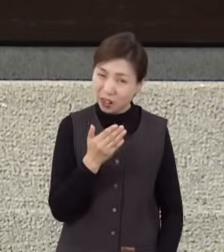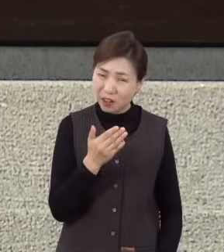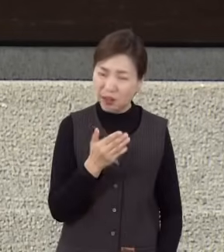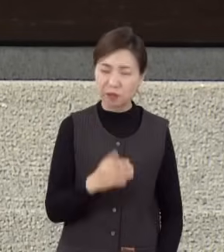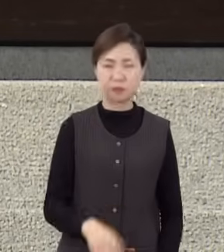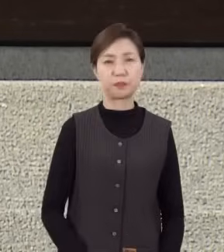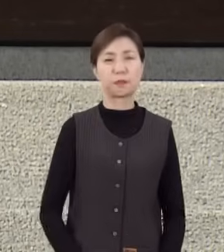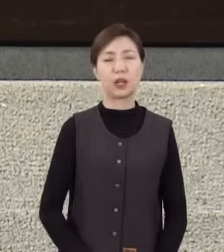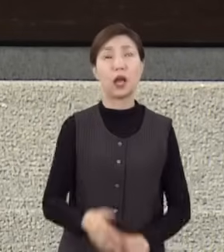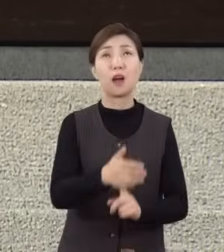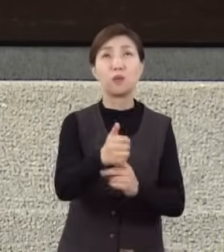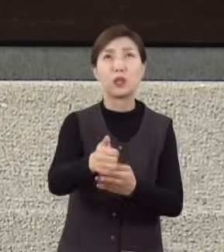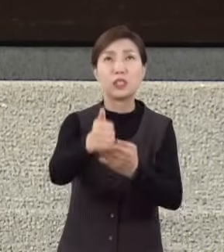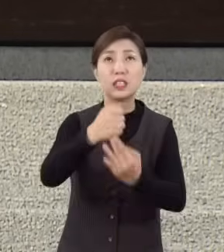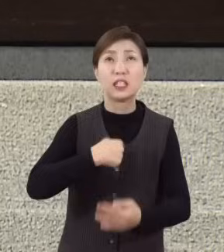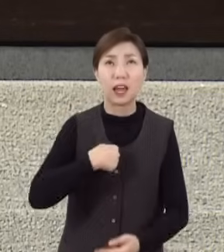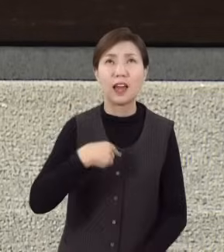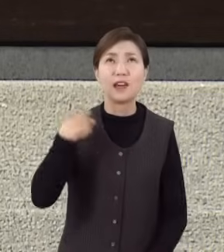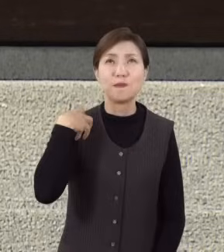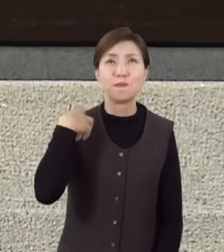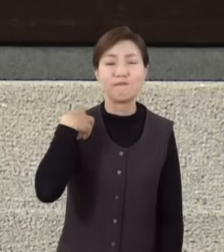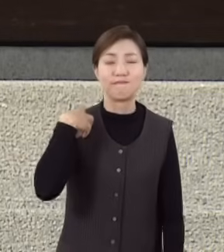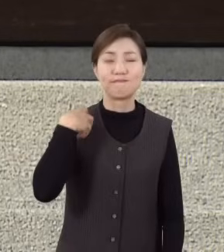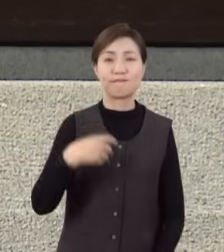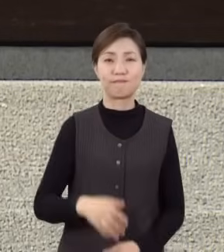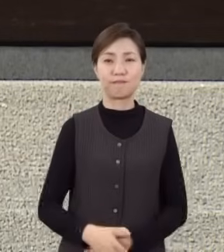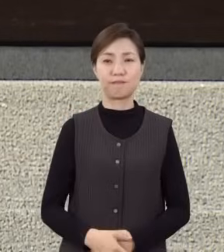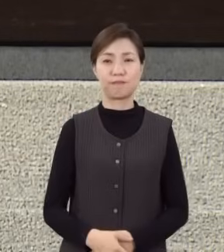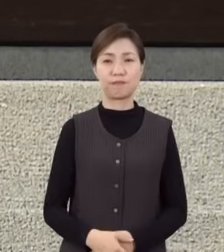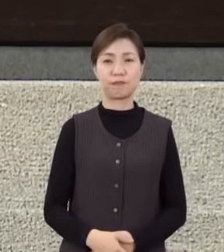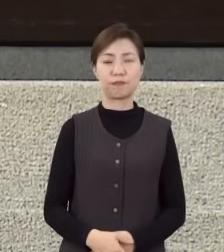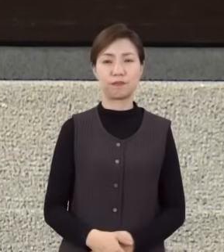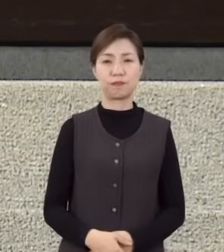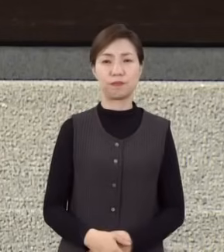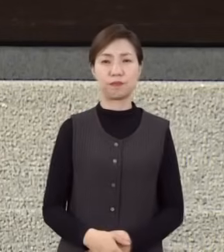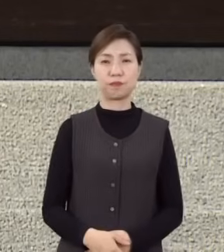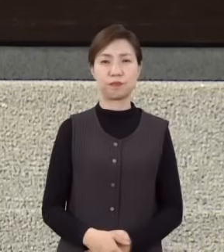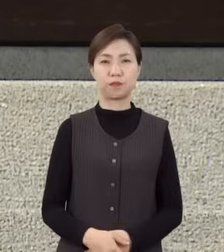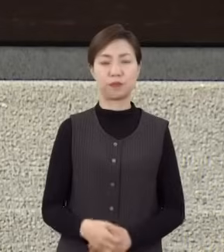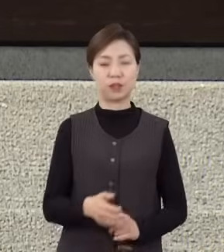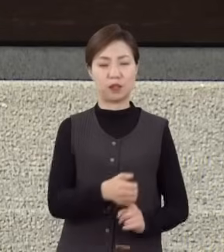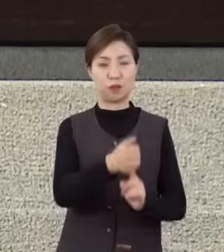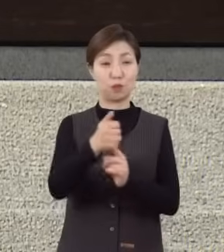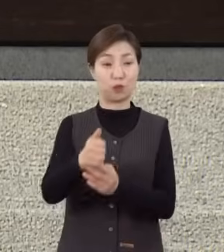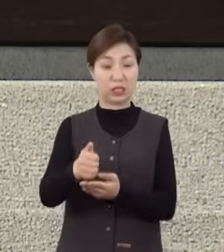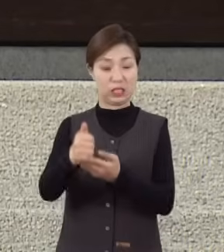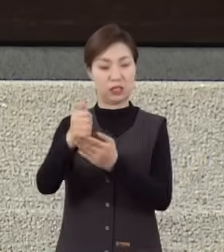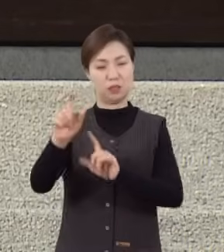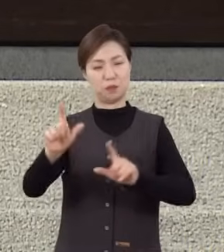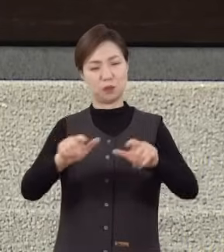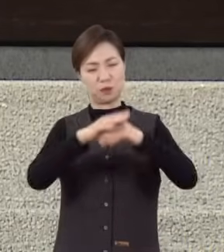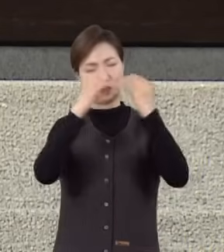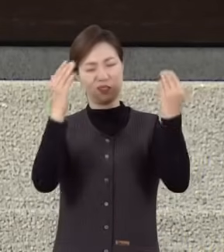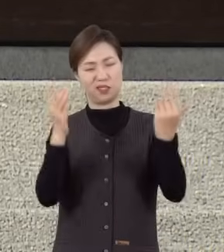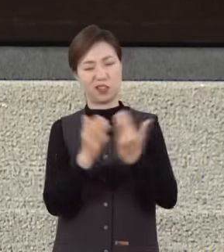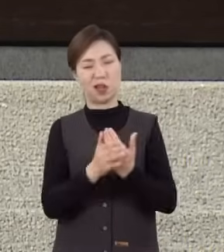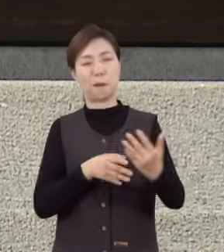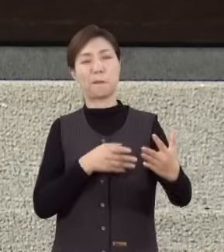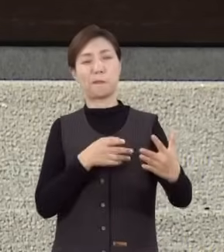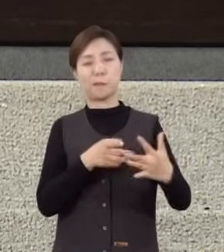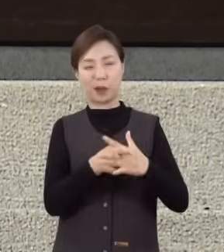부처님 제가 한번 해보겠습니다 라고 하는 거예요. 근데 부처님이 이걸 다 꿰뚫어보고 계시는